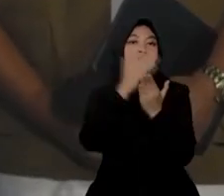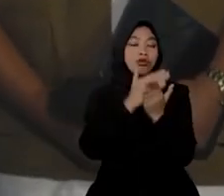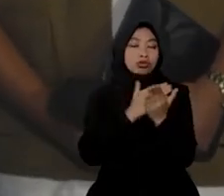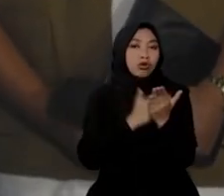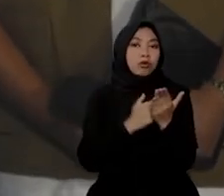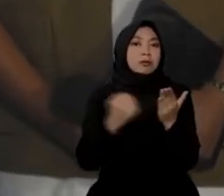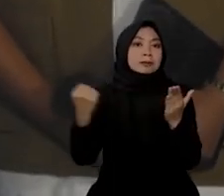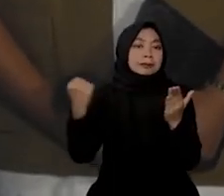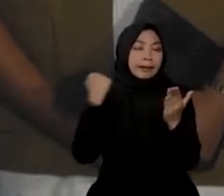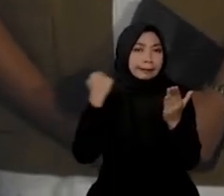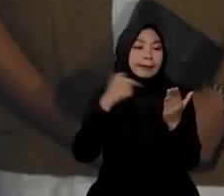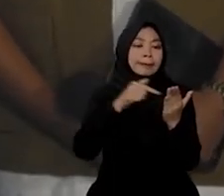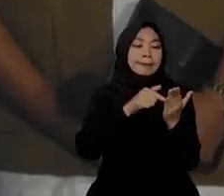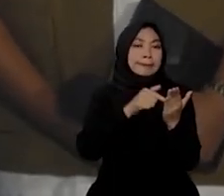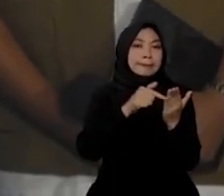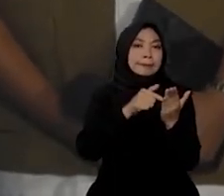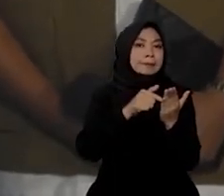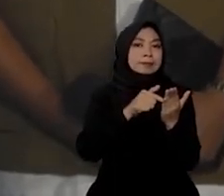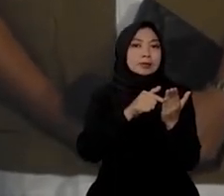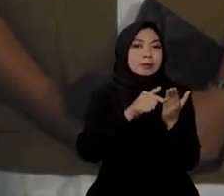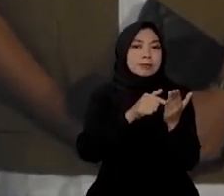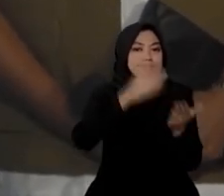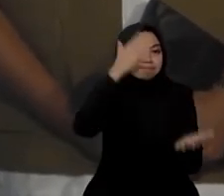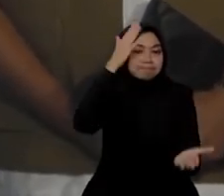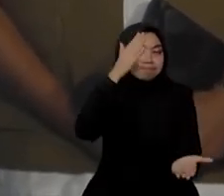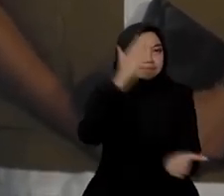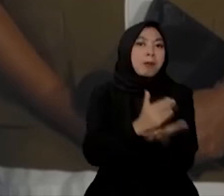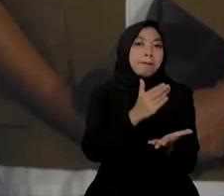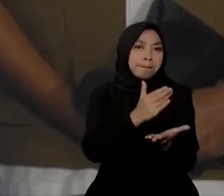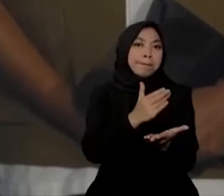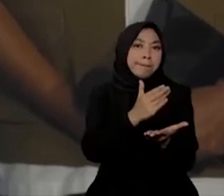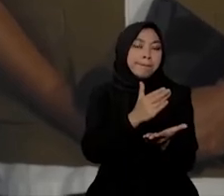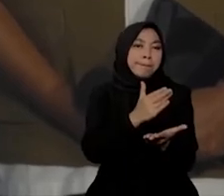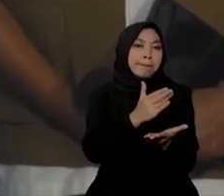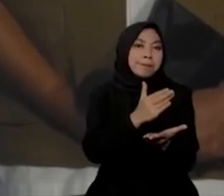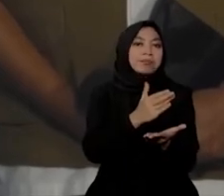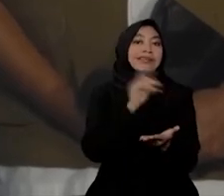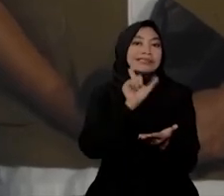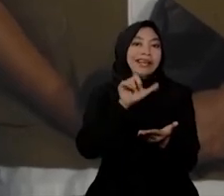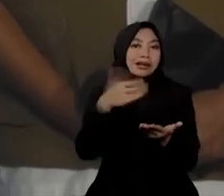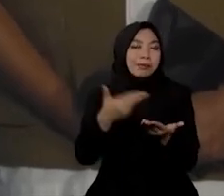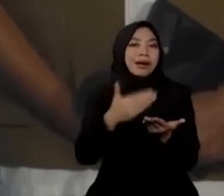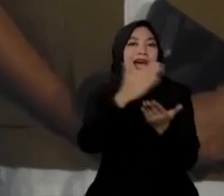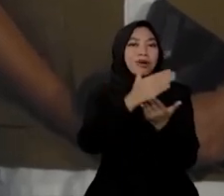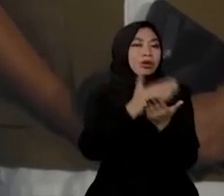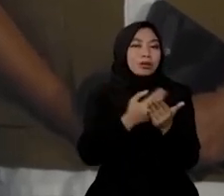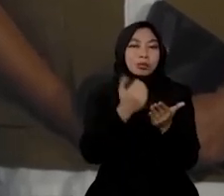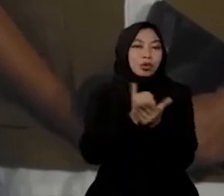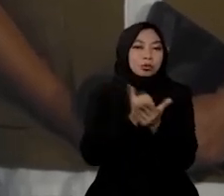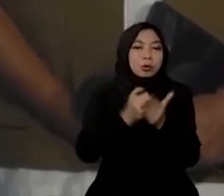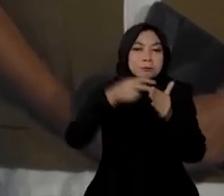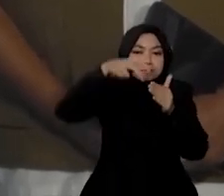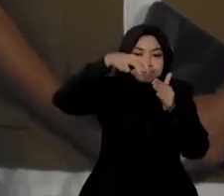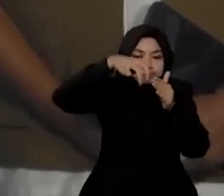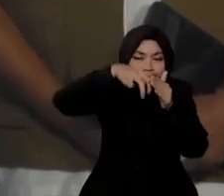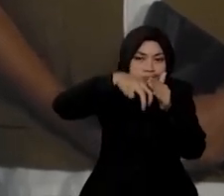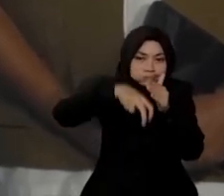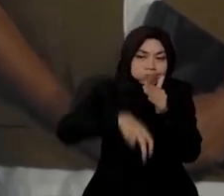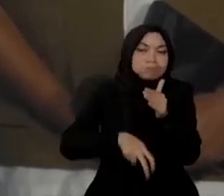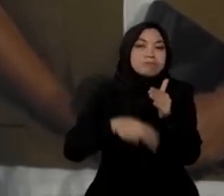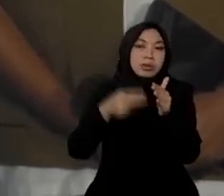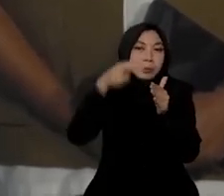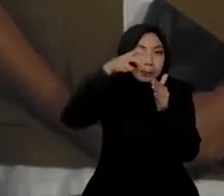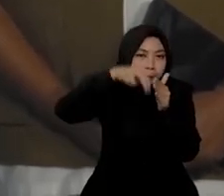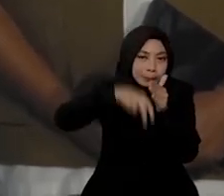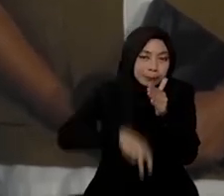kesehatan akan ditegakkan lewat adanya regulasi yang detil dan adanya